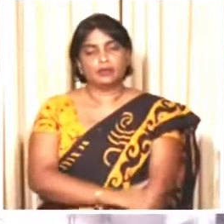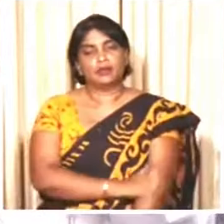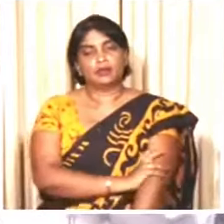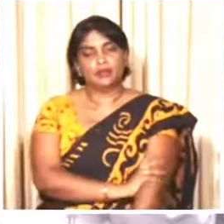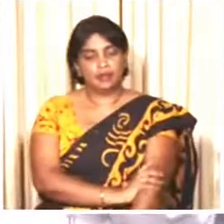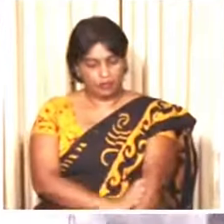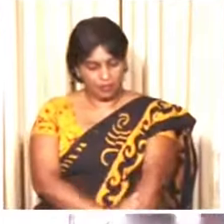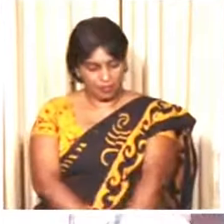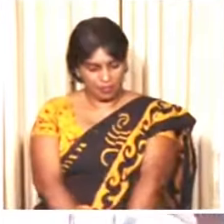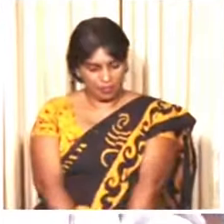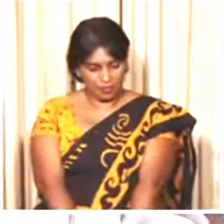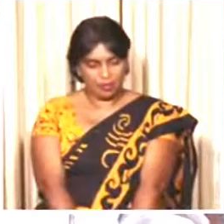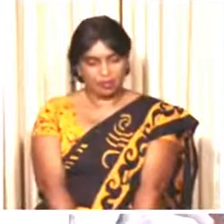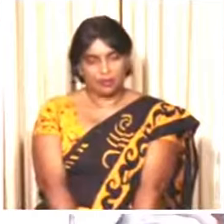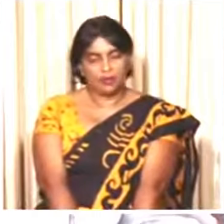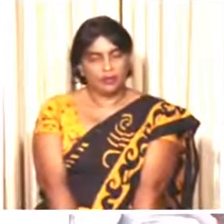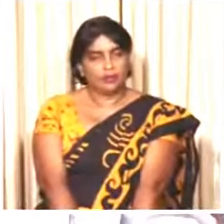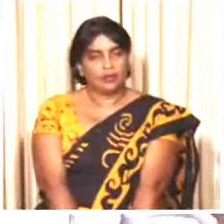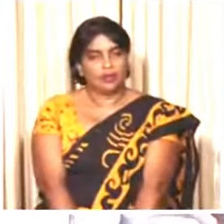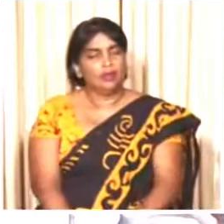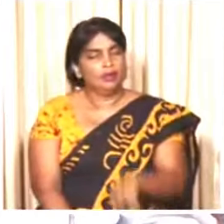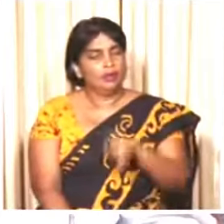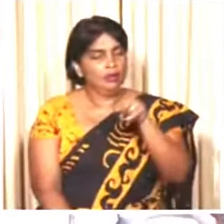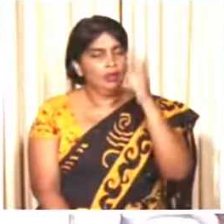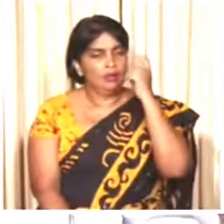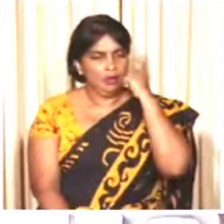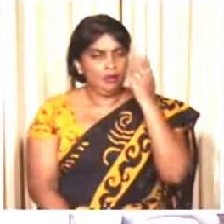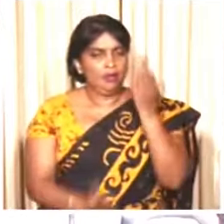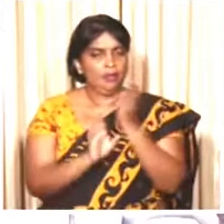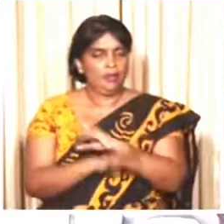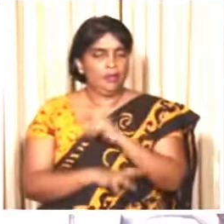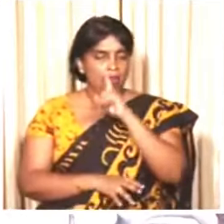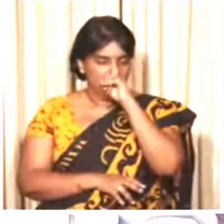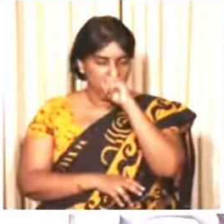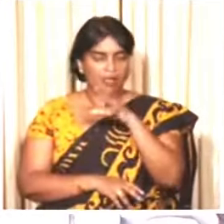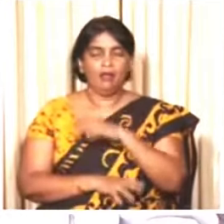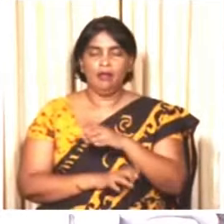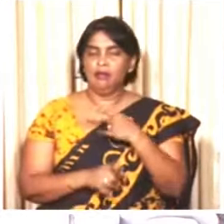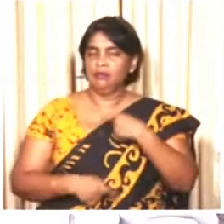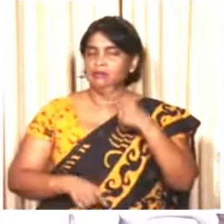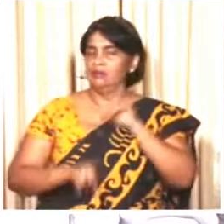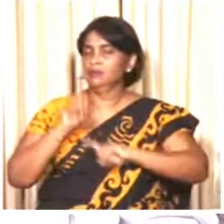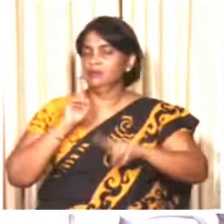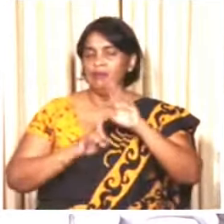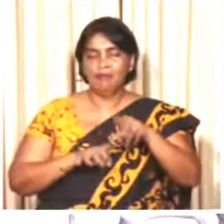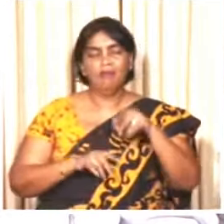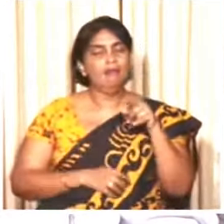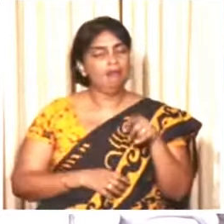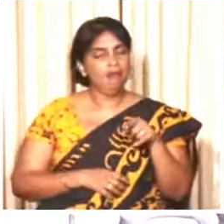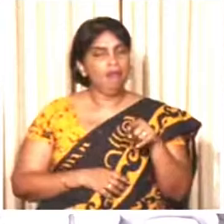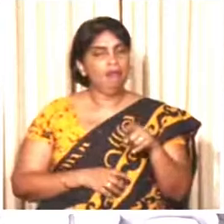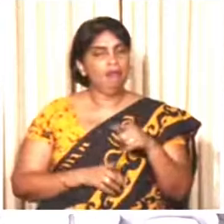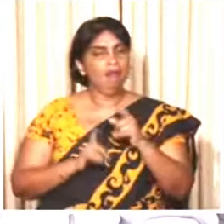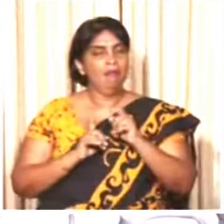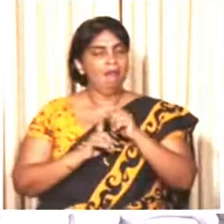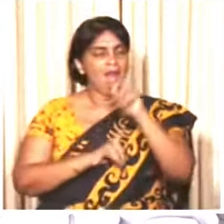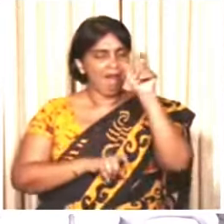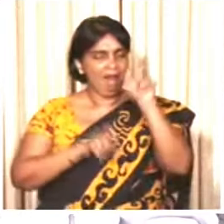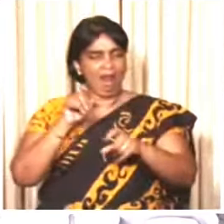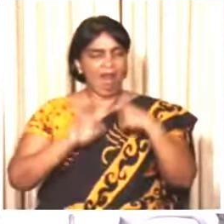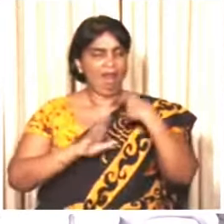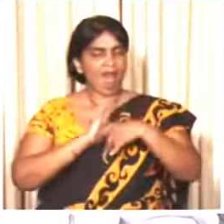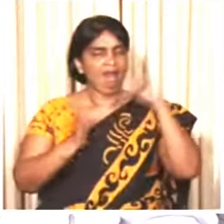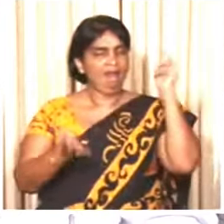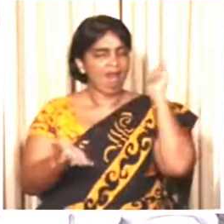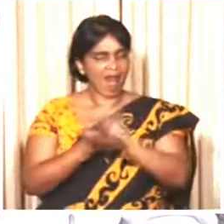රීති ප්‍රශ්නයක් මතු කරන්න තියෙනවා ඔබතුමාට මතක ඇති පසුගිය සතියේ සංවාදයක් ඇති වුණා මේ පුද්ගලයන් අපේ රටට